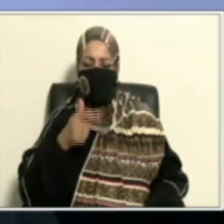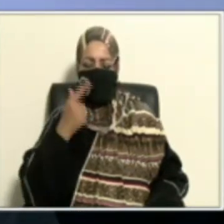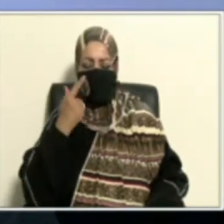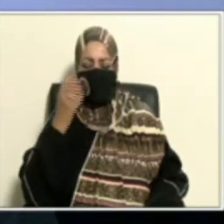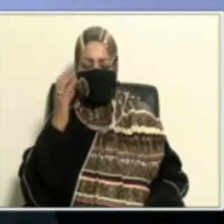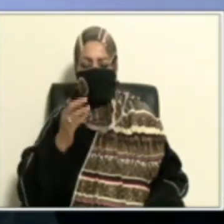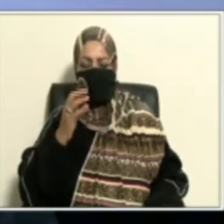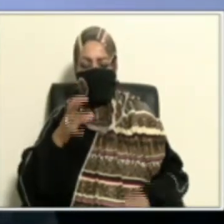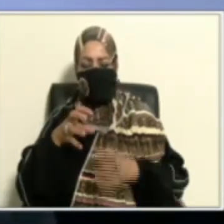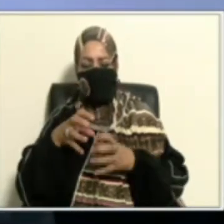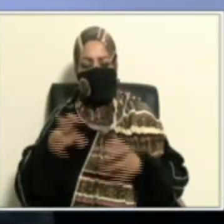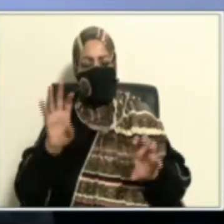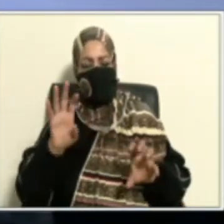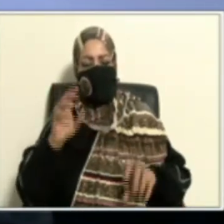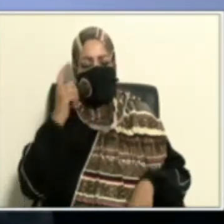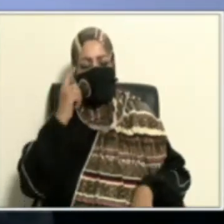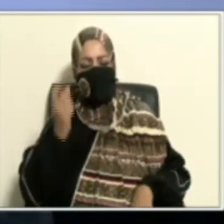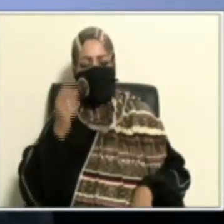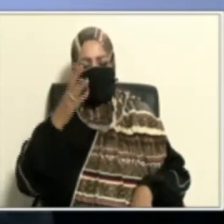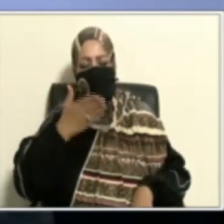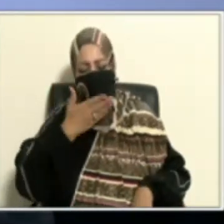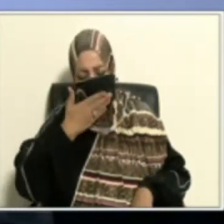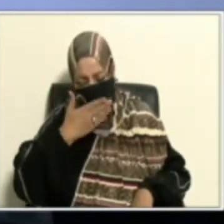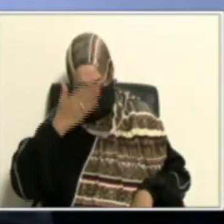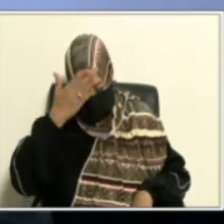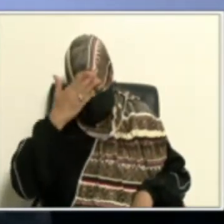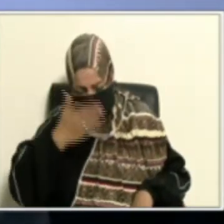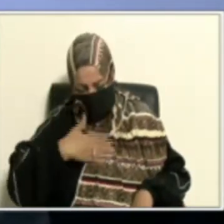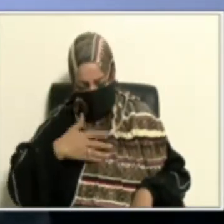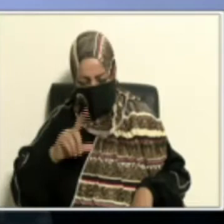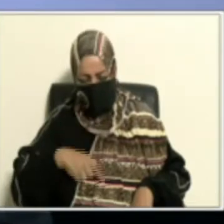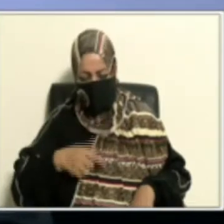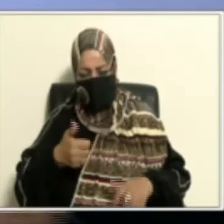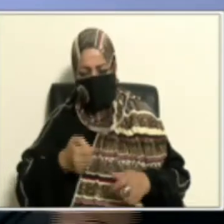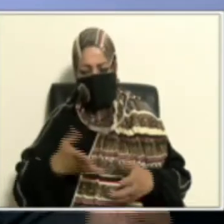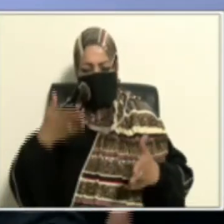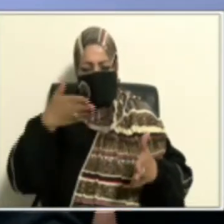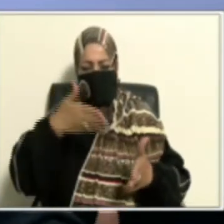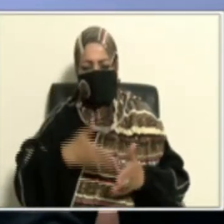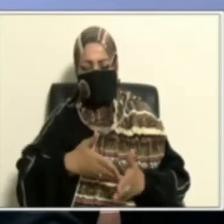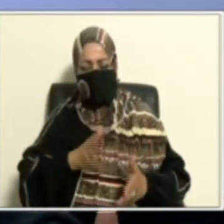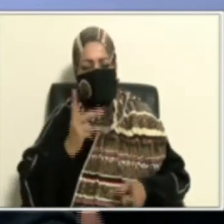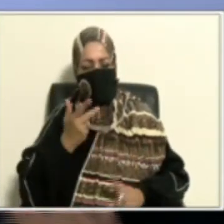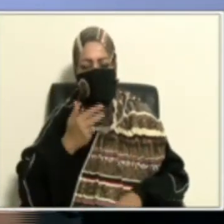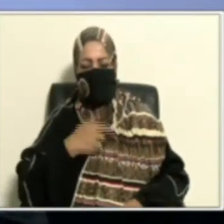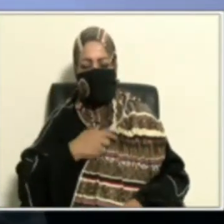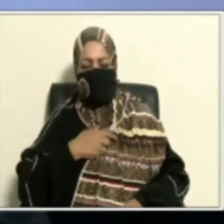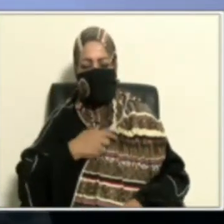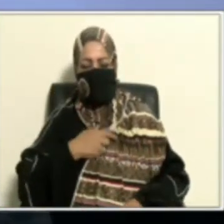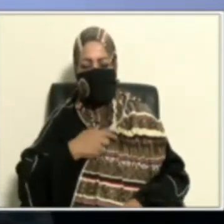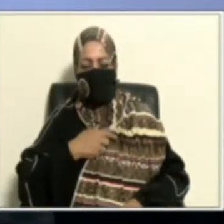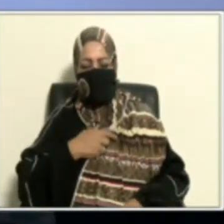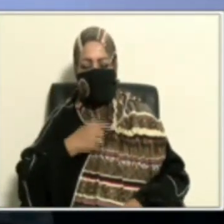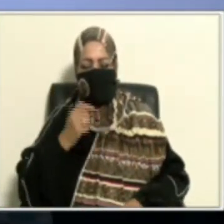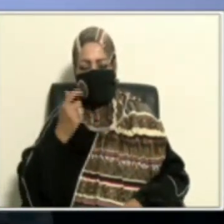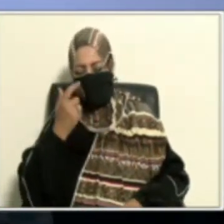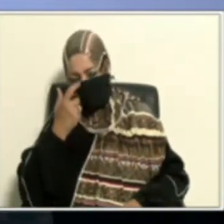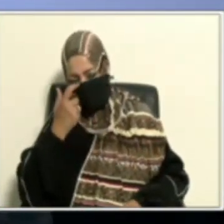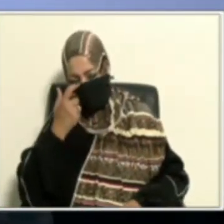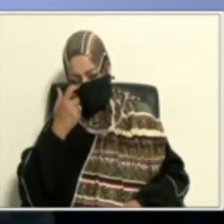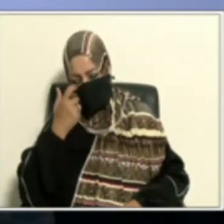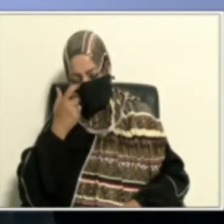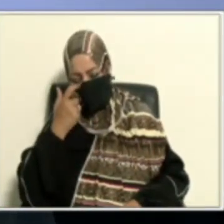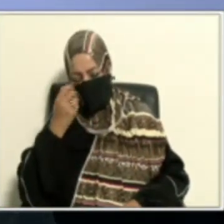العبادة هذه يحرم الابتداع فيها والاختراع فيها، أما وسيلتها فلا حرج. الآن